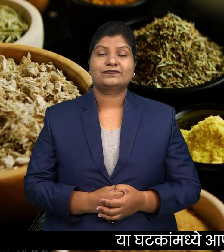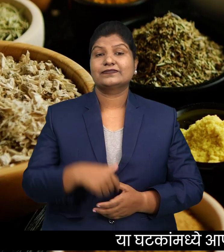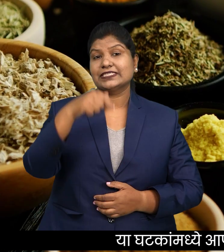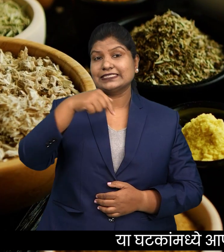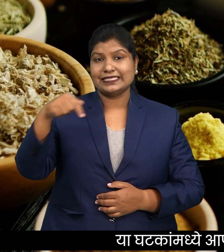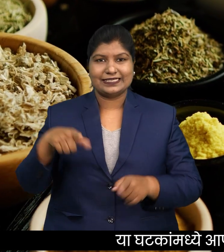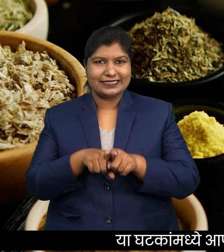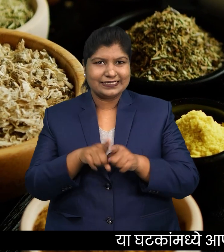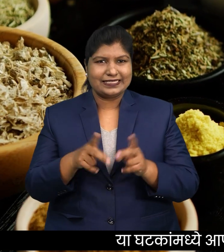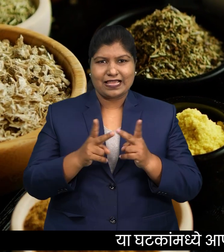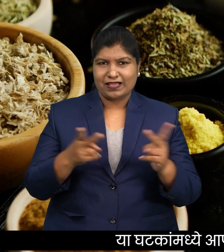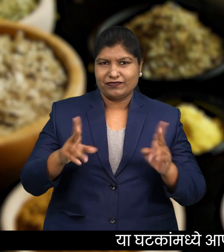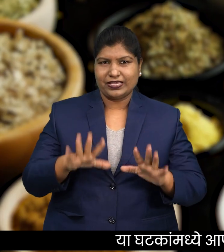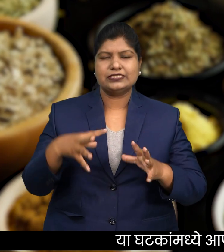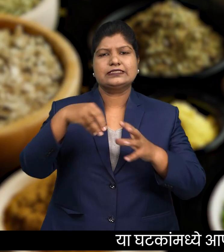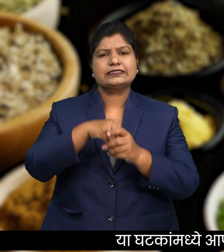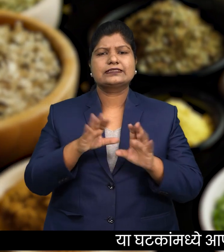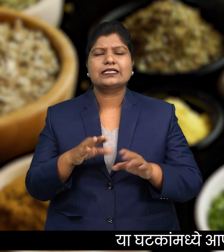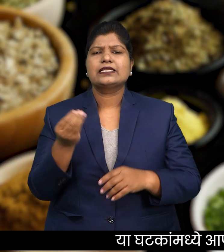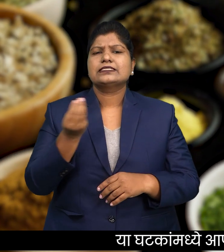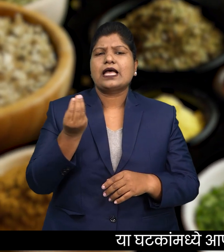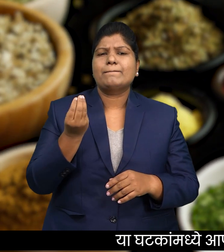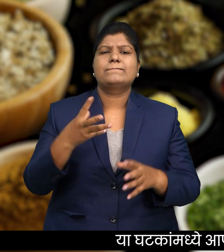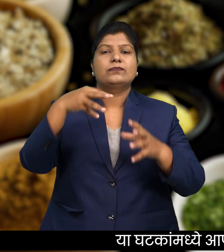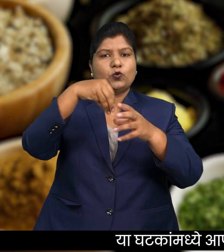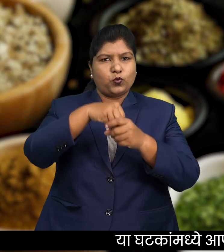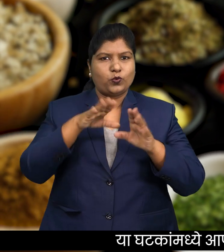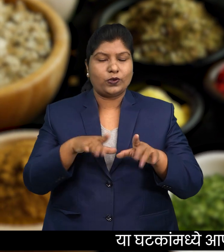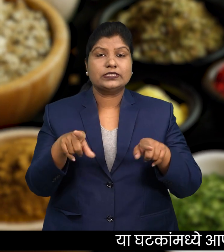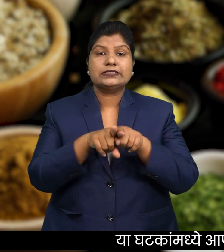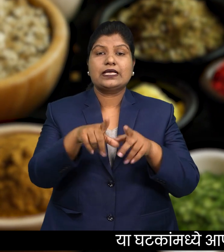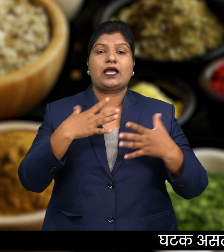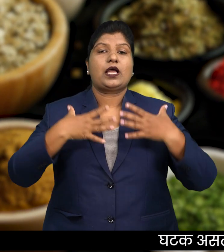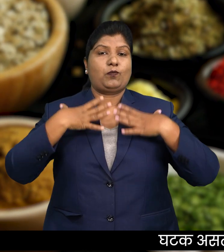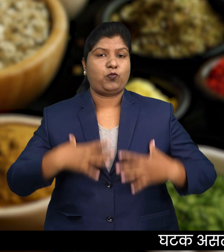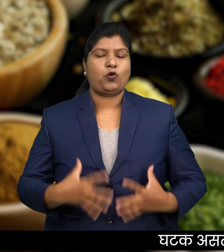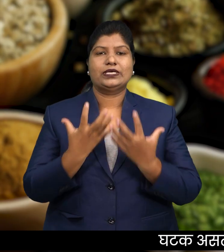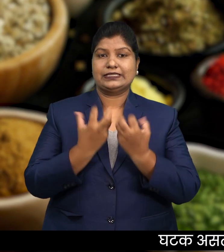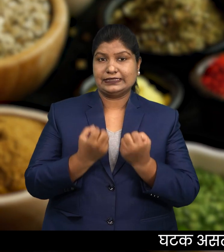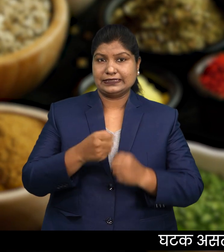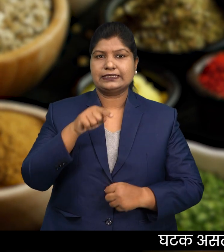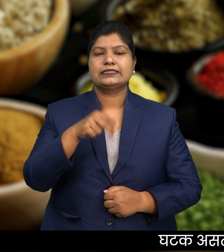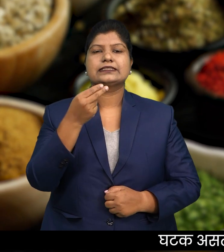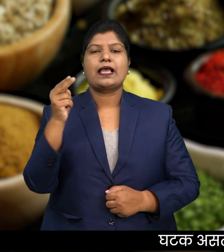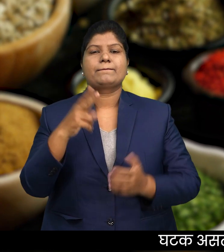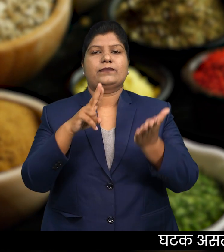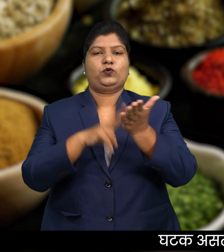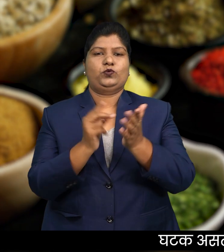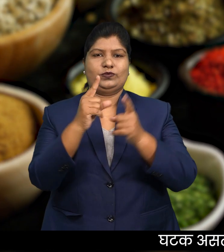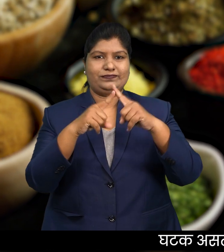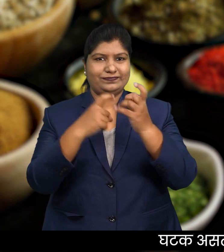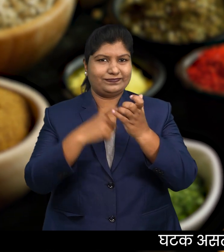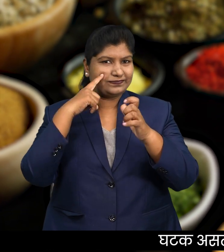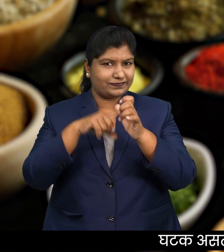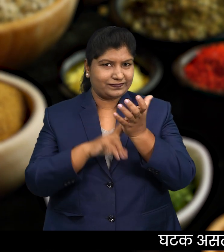या घटकांमध्ये आपल्या शरीराला आवश्यक असलेले काही घटक असतात, ज्याला